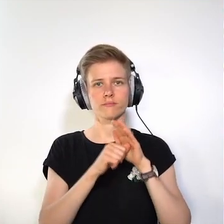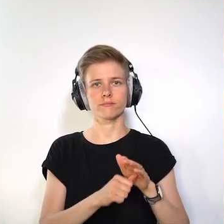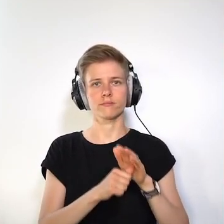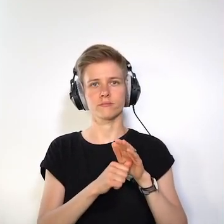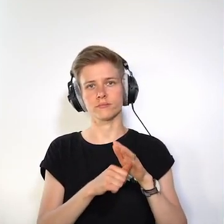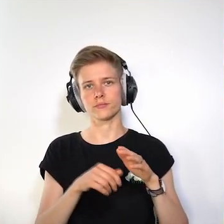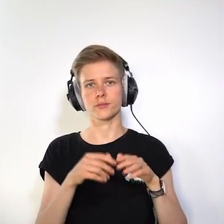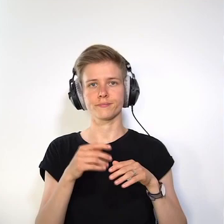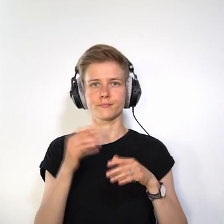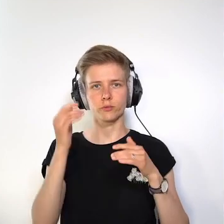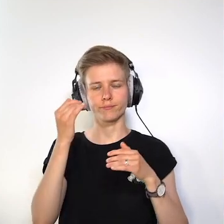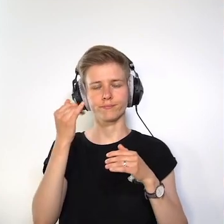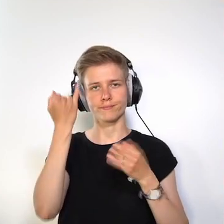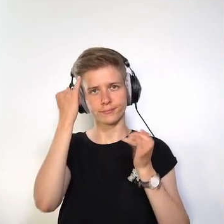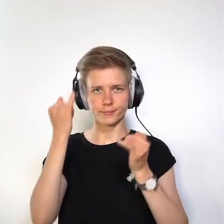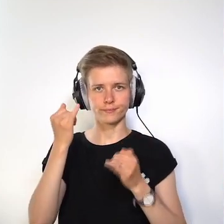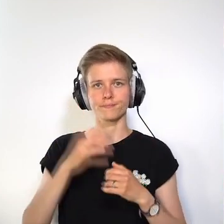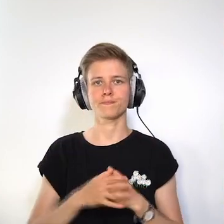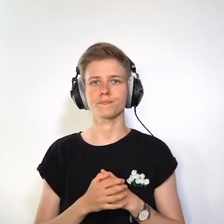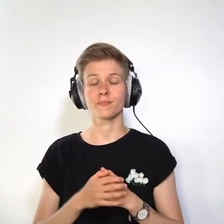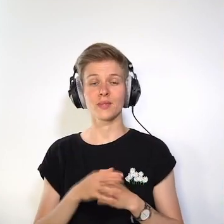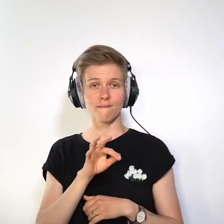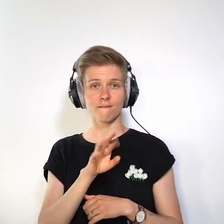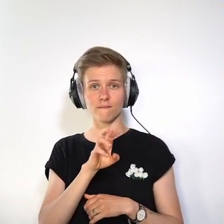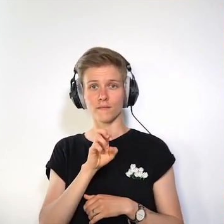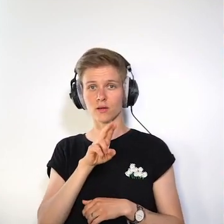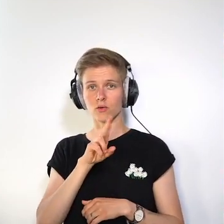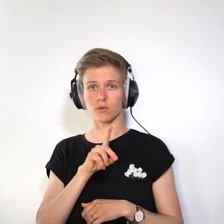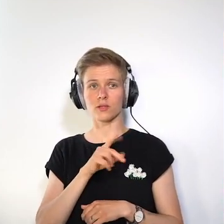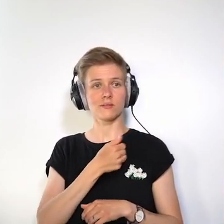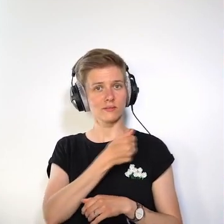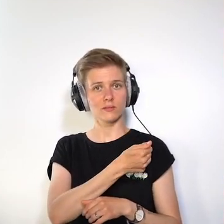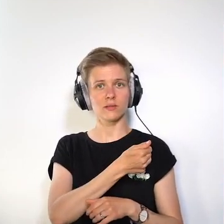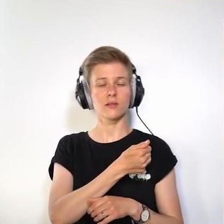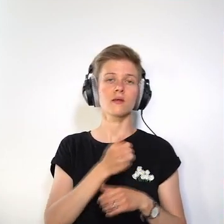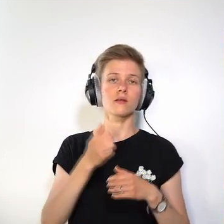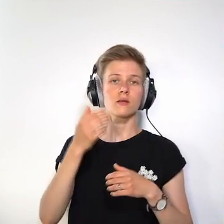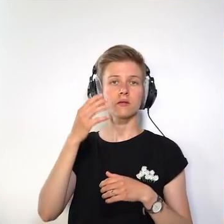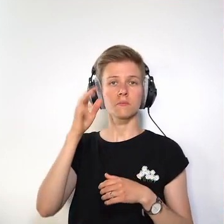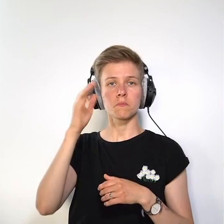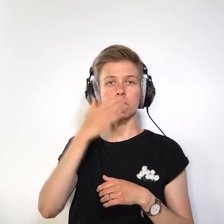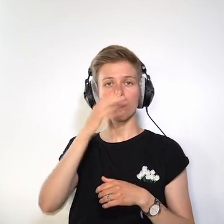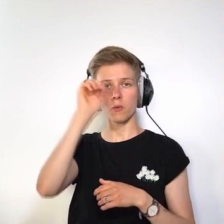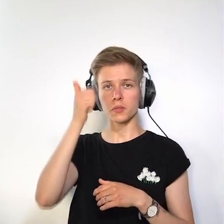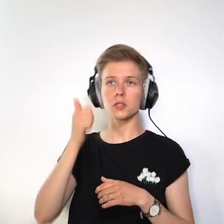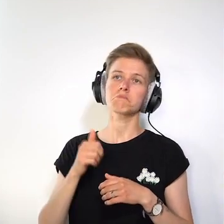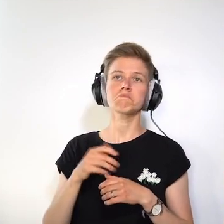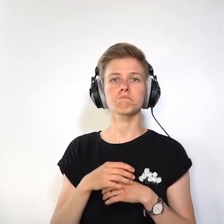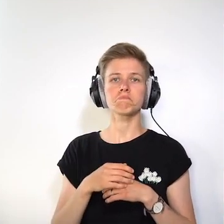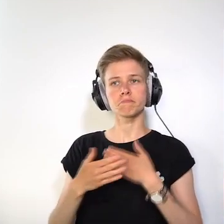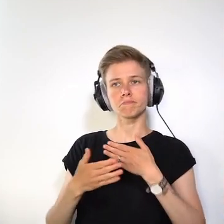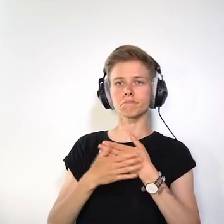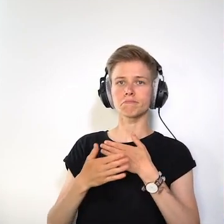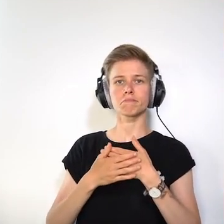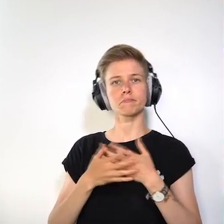Freud oli ollut ainakin suhteessa homomiehiin hyvinkin liberaali,